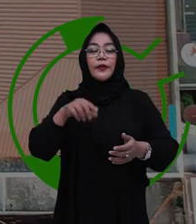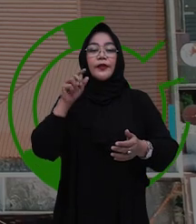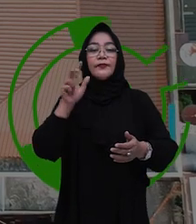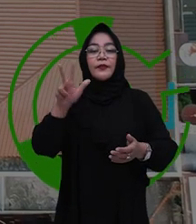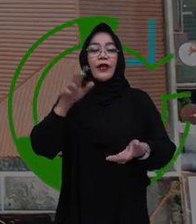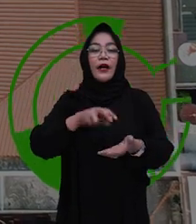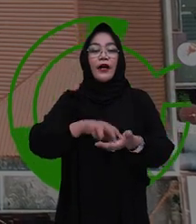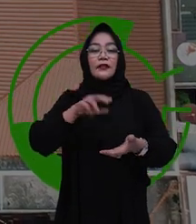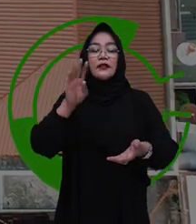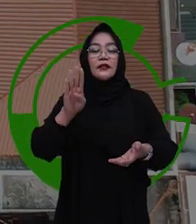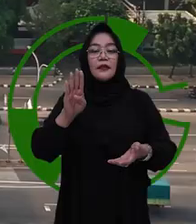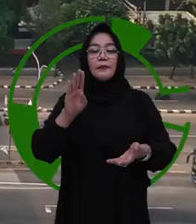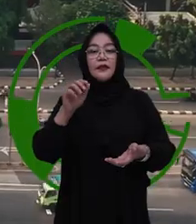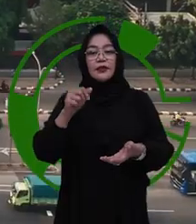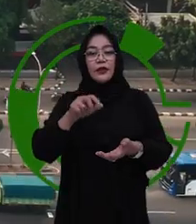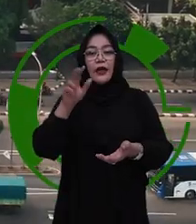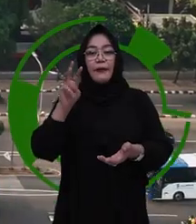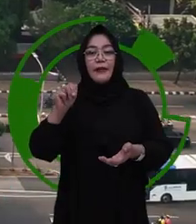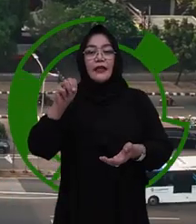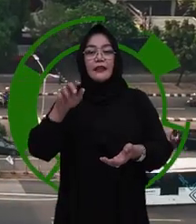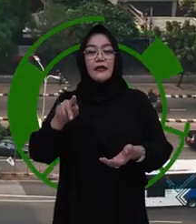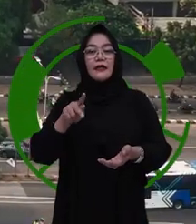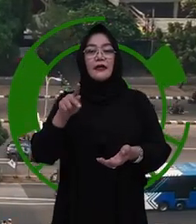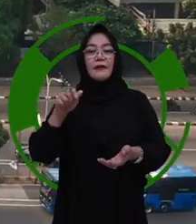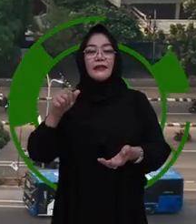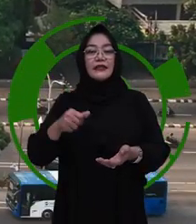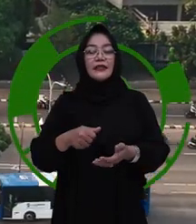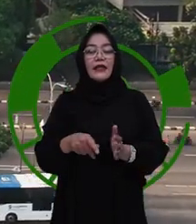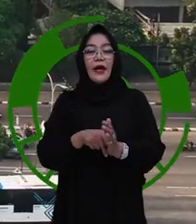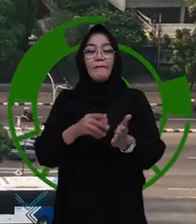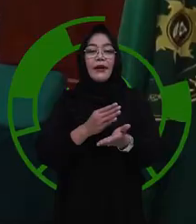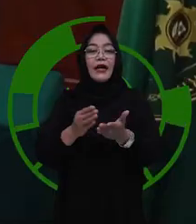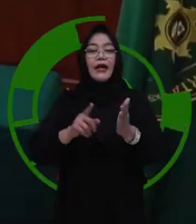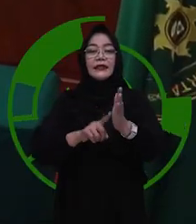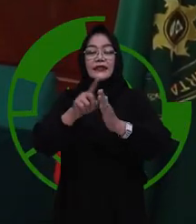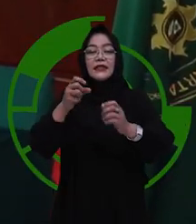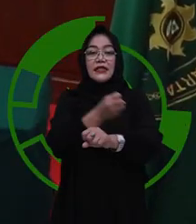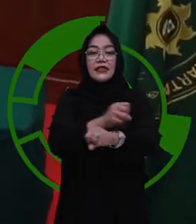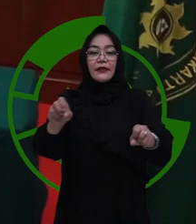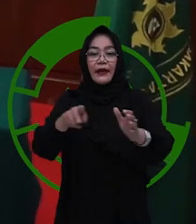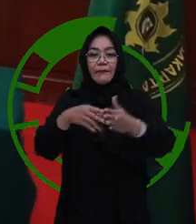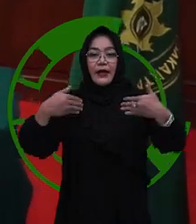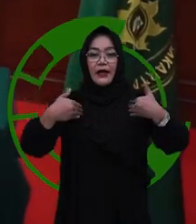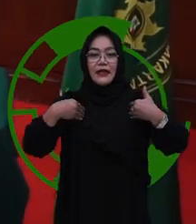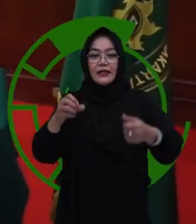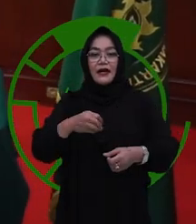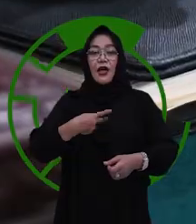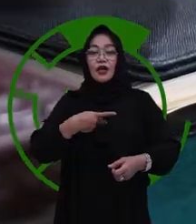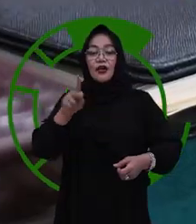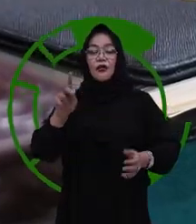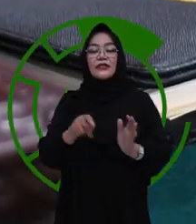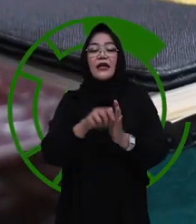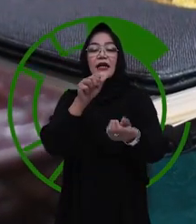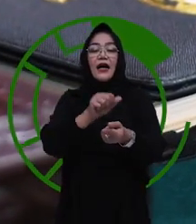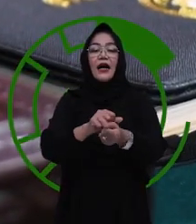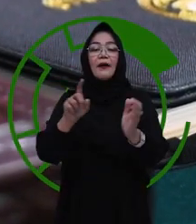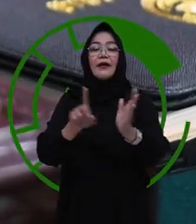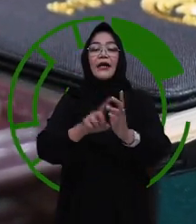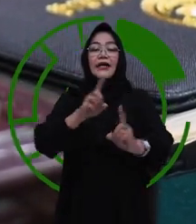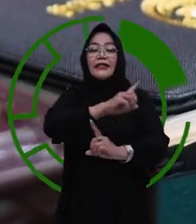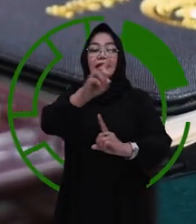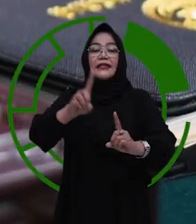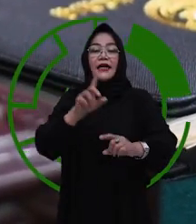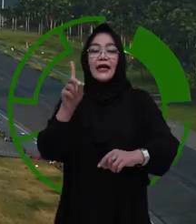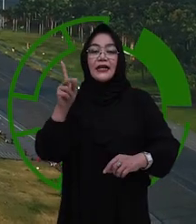3.845 meter persegi. Pengadilan Tinggi DKI Jakarta sebagai penyelenggara kekuasaan kehakiman di daerah